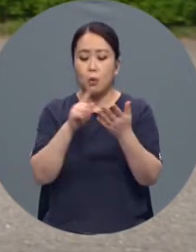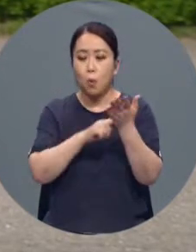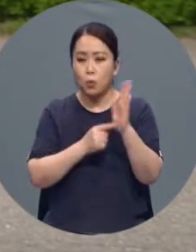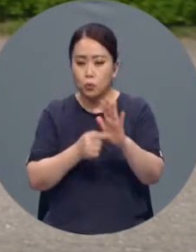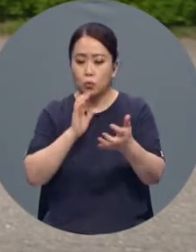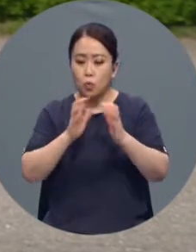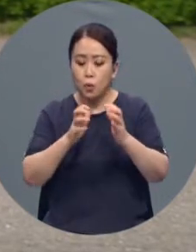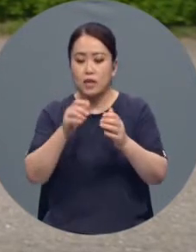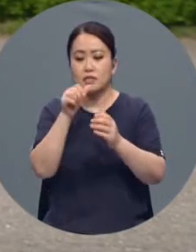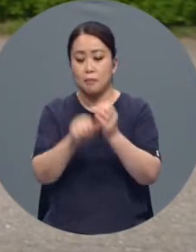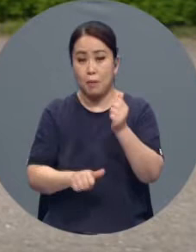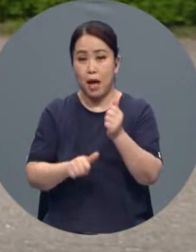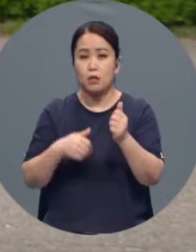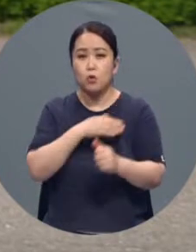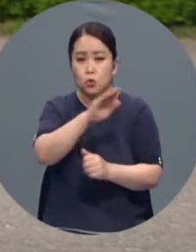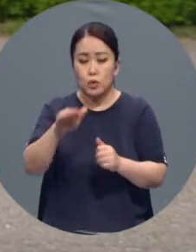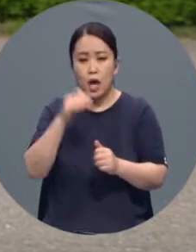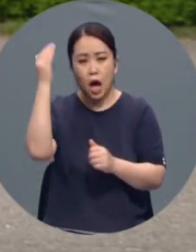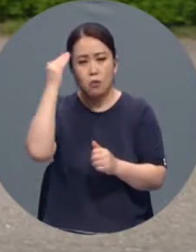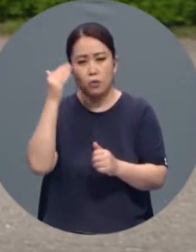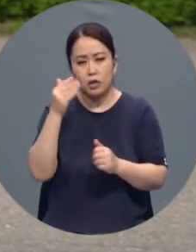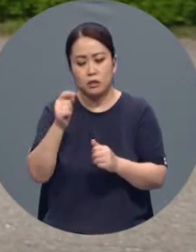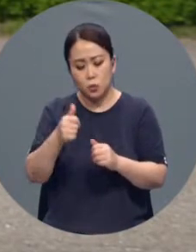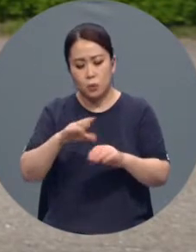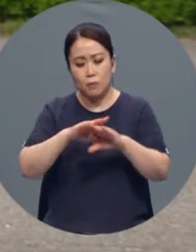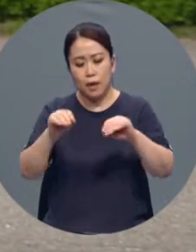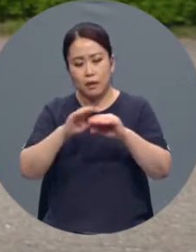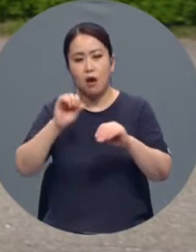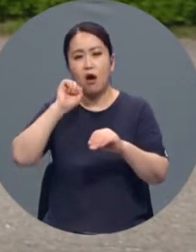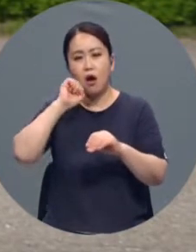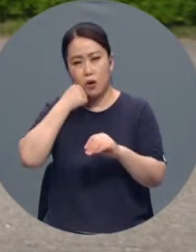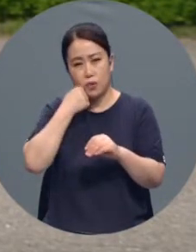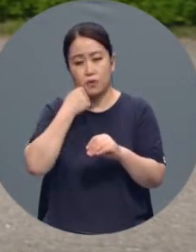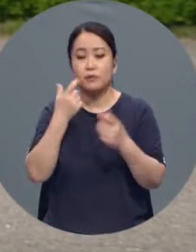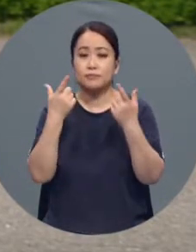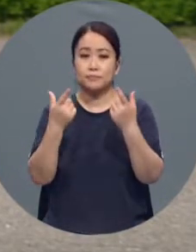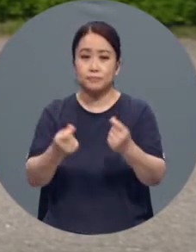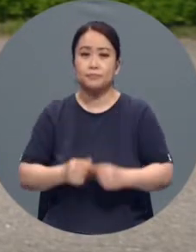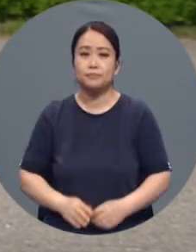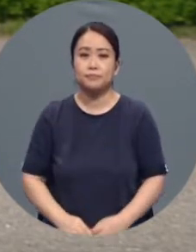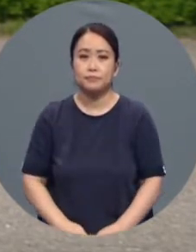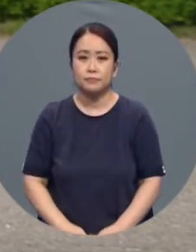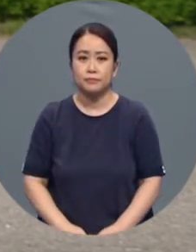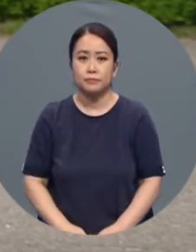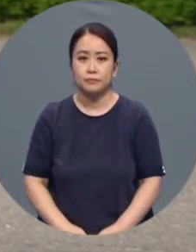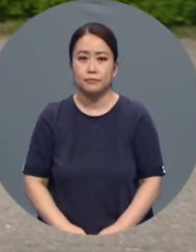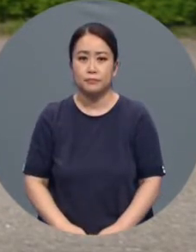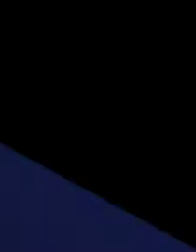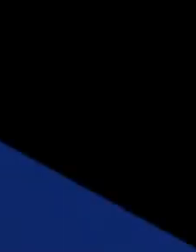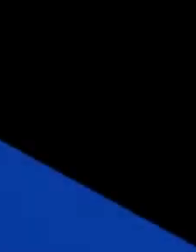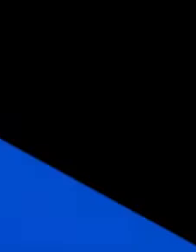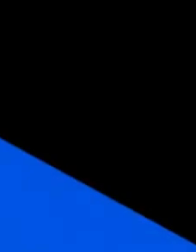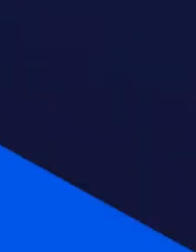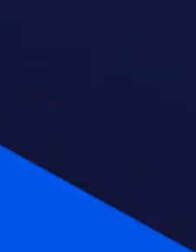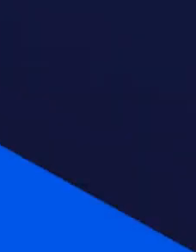우리에게 가장 풀기 어려운 숙제로 보입니다. 핀란드 에오라요키에서 MBC 뉴스 윤파란입니다.